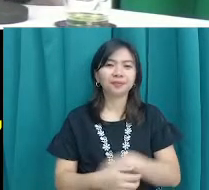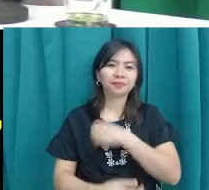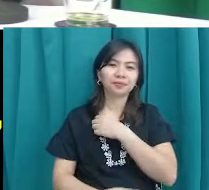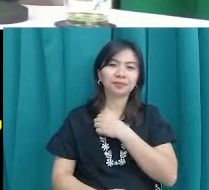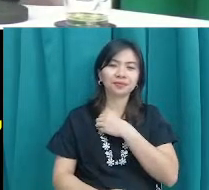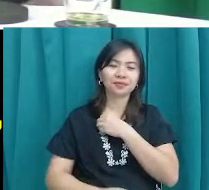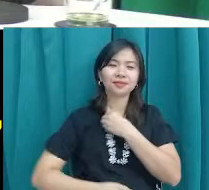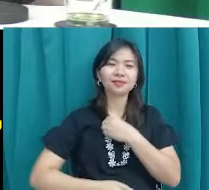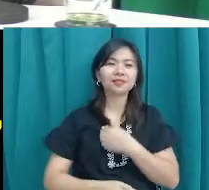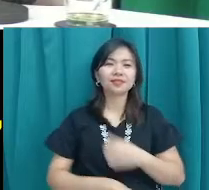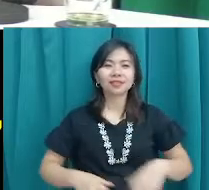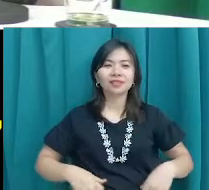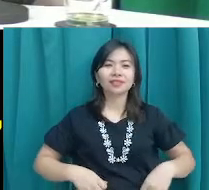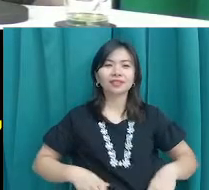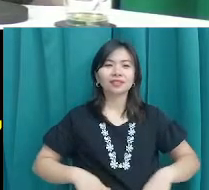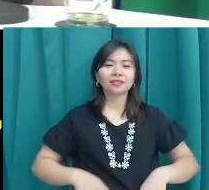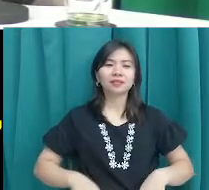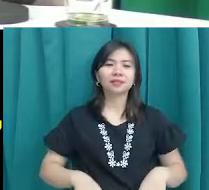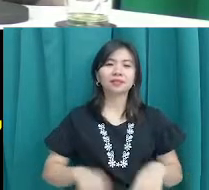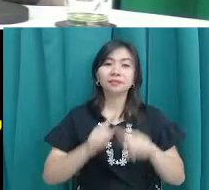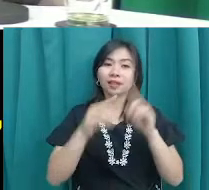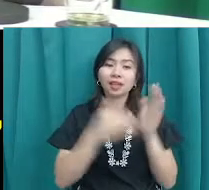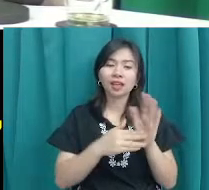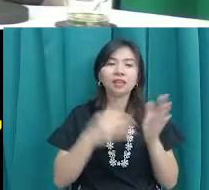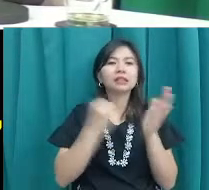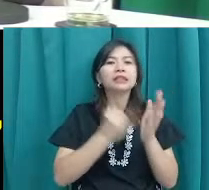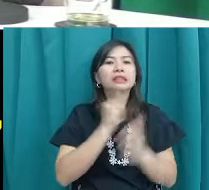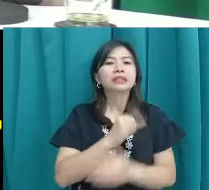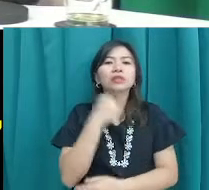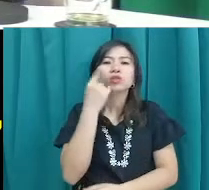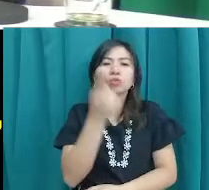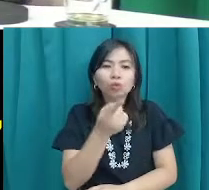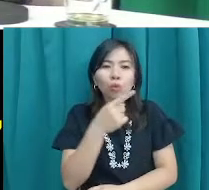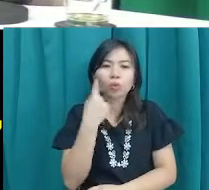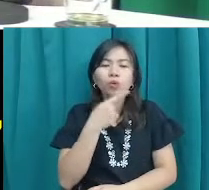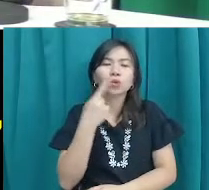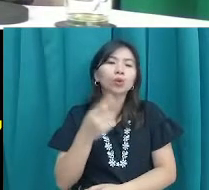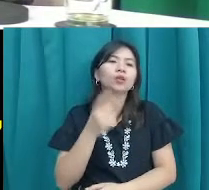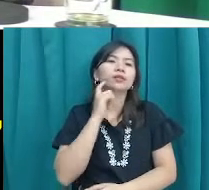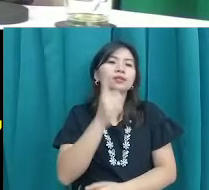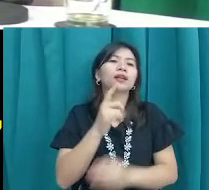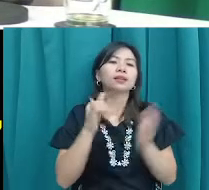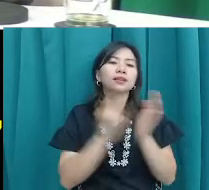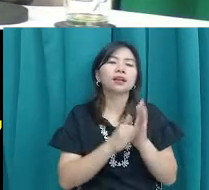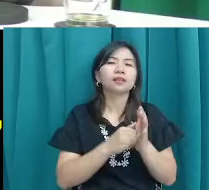Wala nang intro, pero ikaw na ang nagsabi. Sabi ng Panginoon Jesucristo,